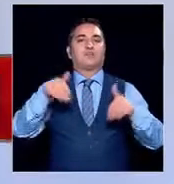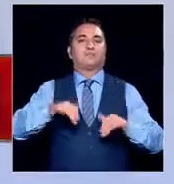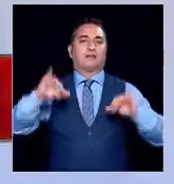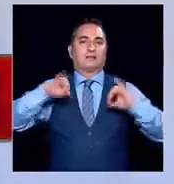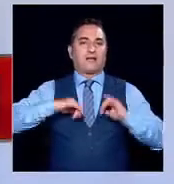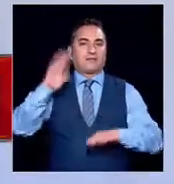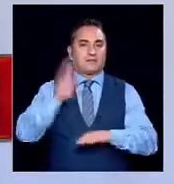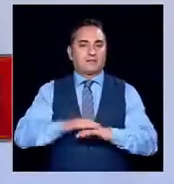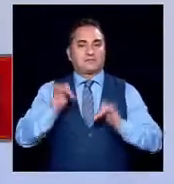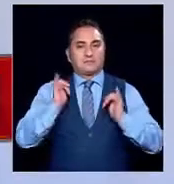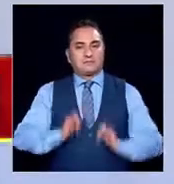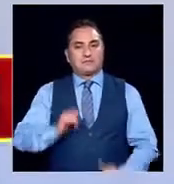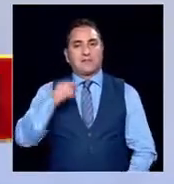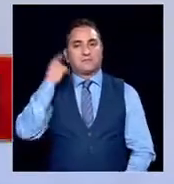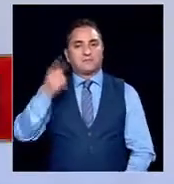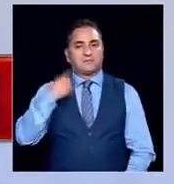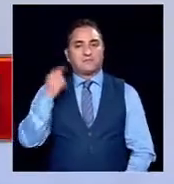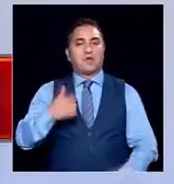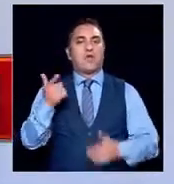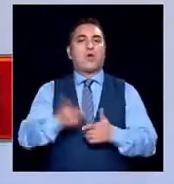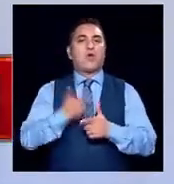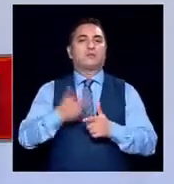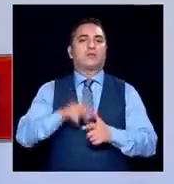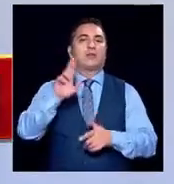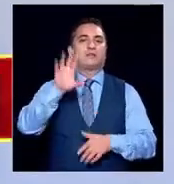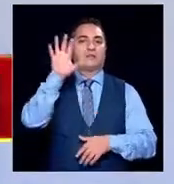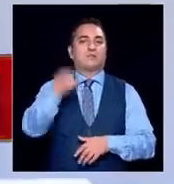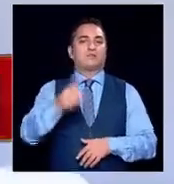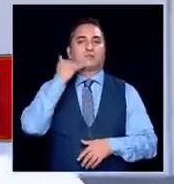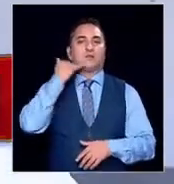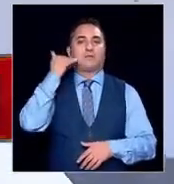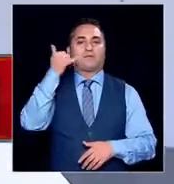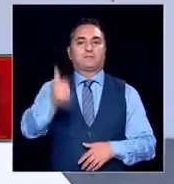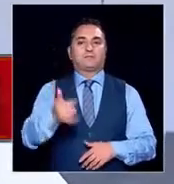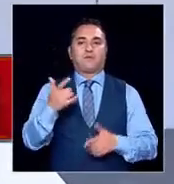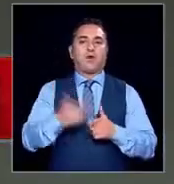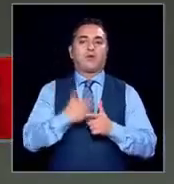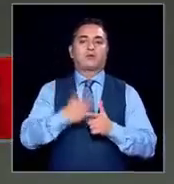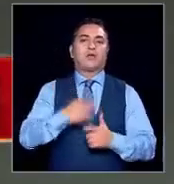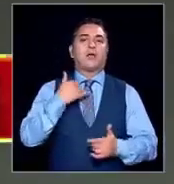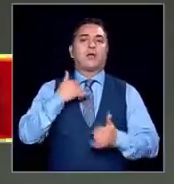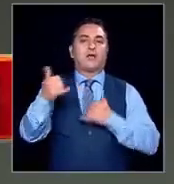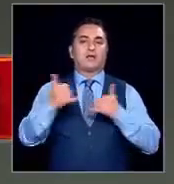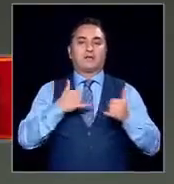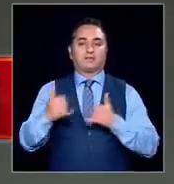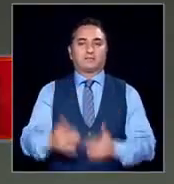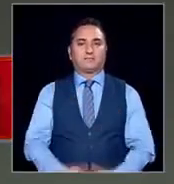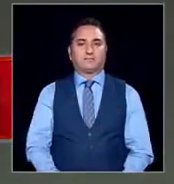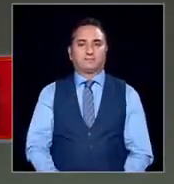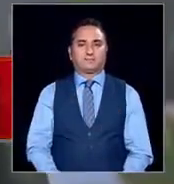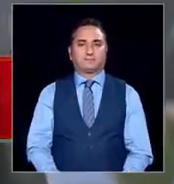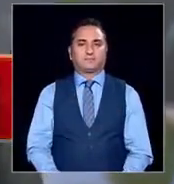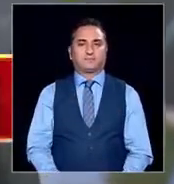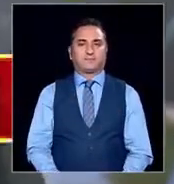yapıp dinlenmek istiyordu. Otel rezervasyonu için telefonunu açtı ve otelleri arattı. Yani iyi bir otelde yer ayırtmak